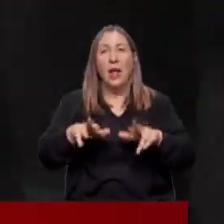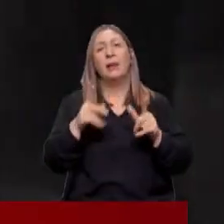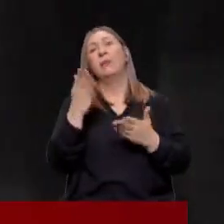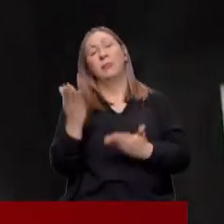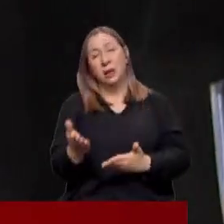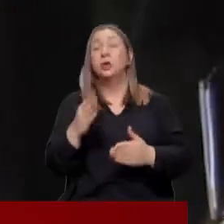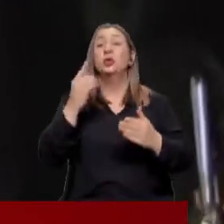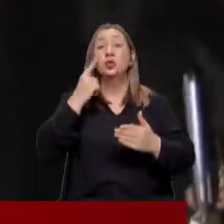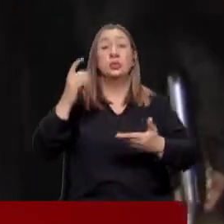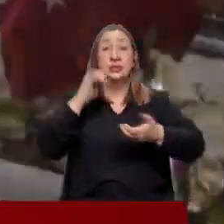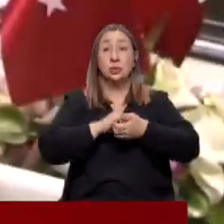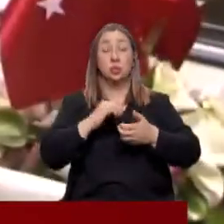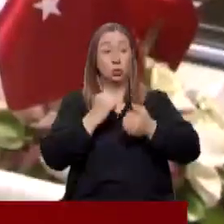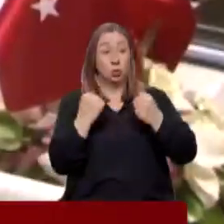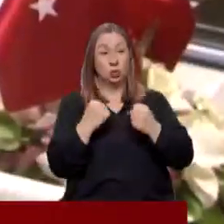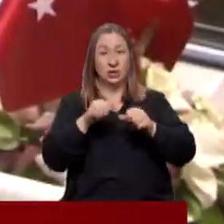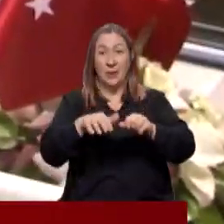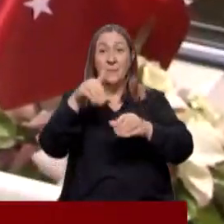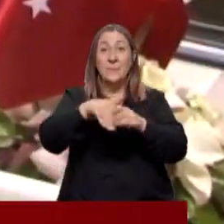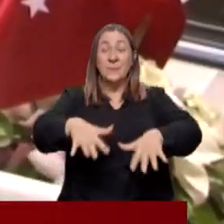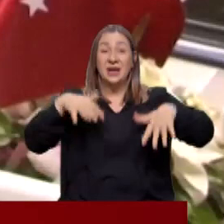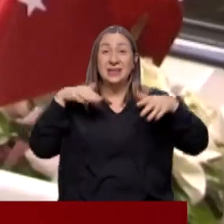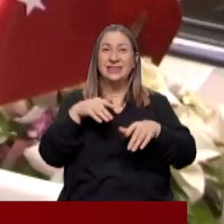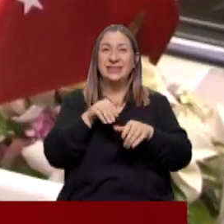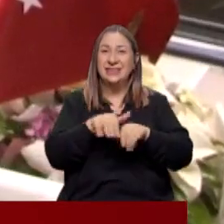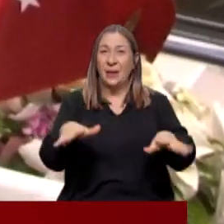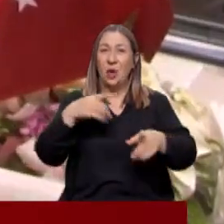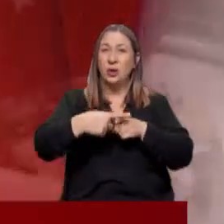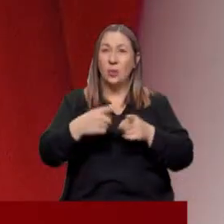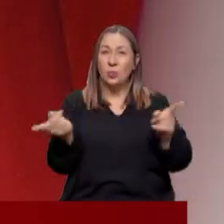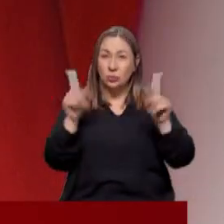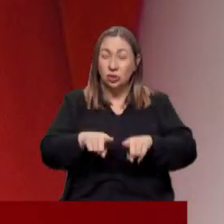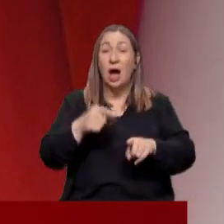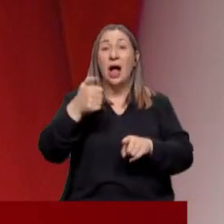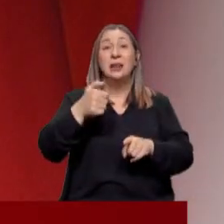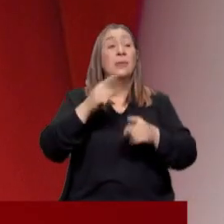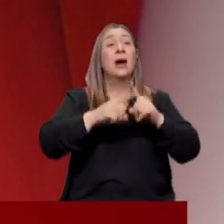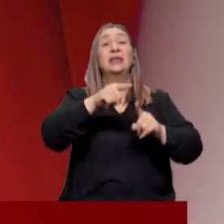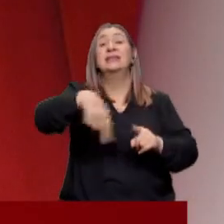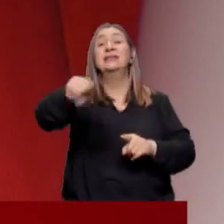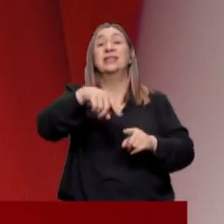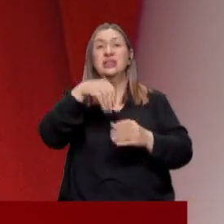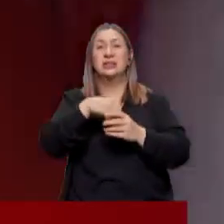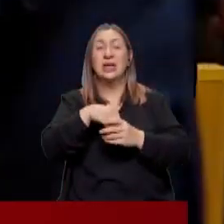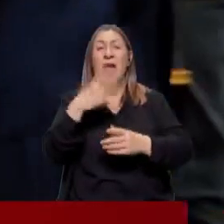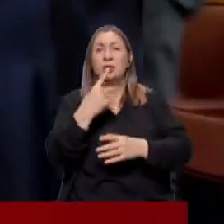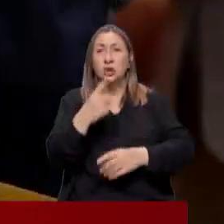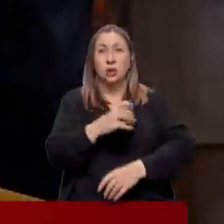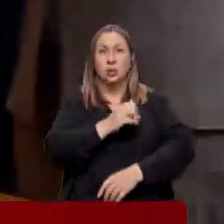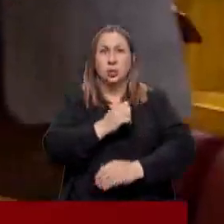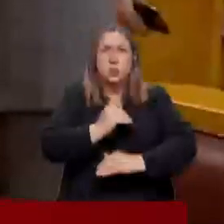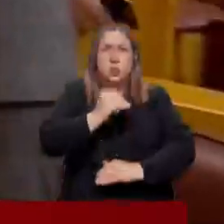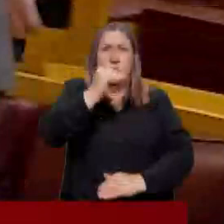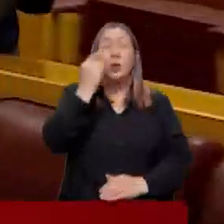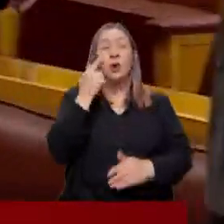durumda ittifakıyla güçlendirilmiş parlamenter sistem ortaklığında buluşan altı parti arasında tansiyon her Sözde yükselirken